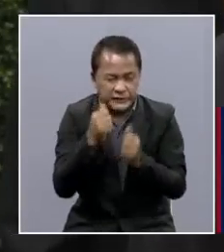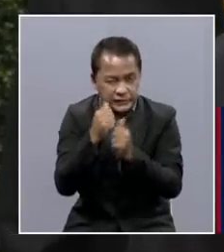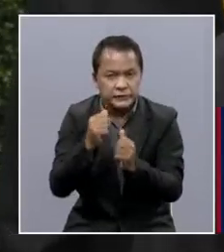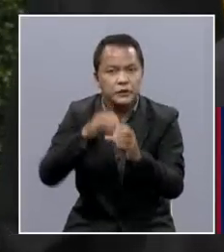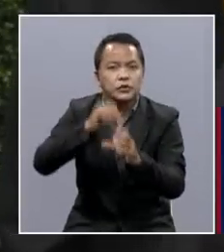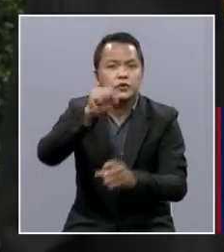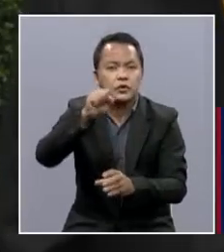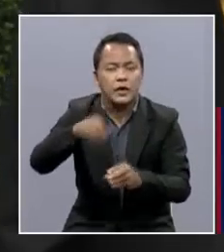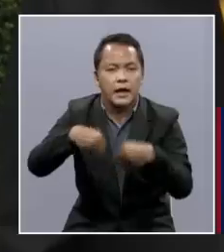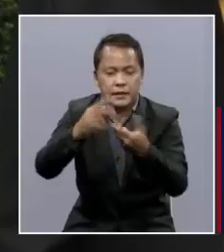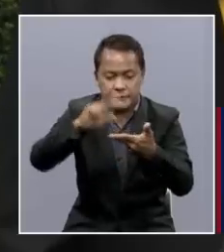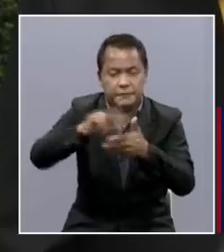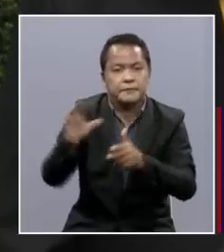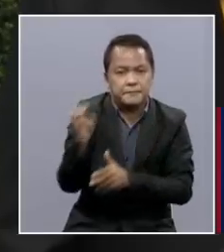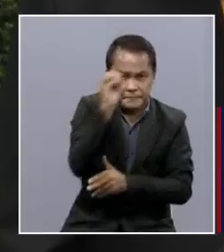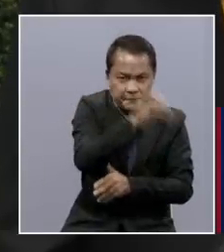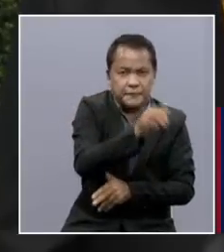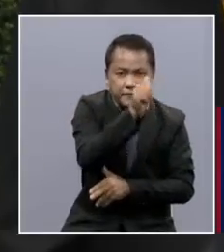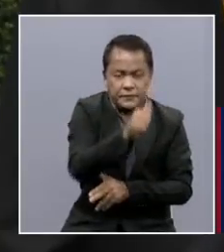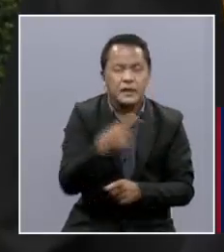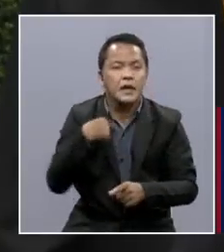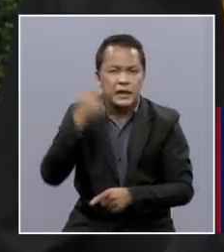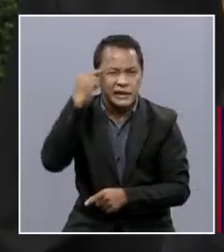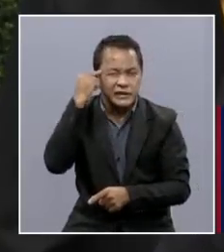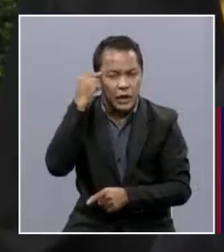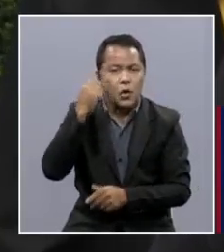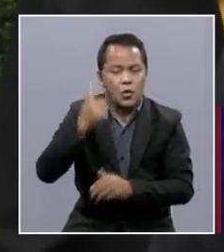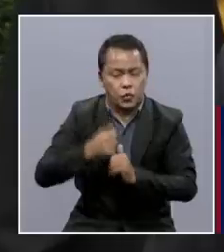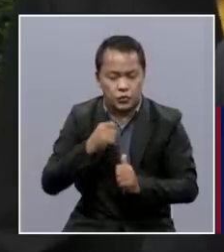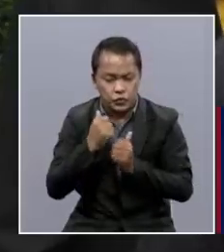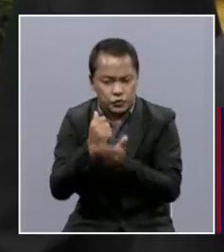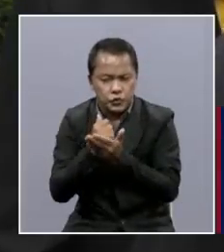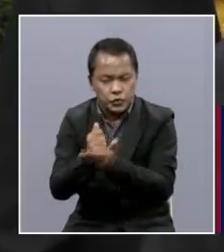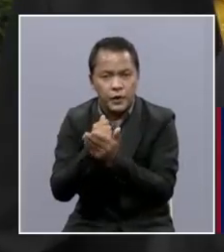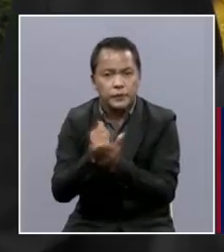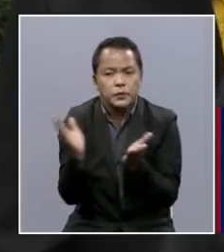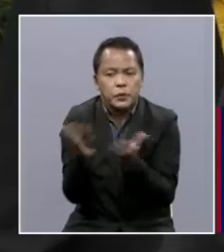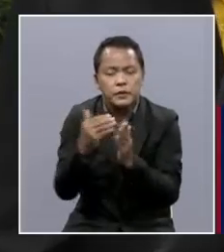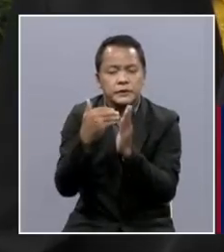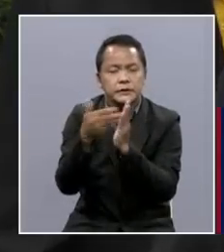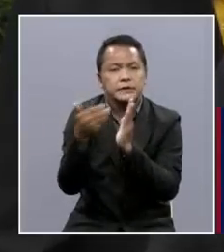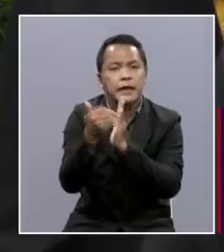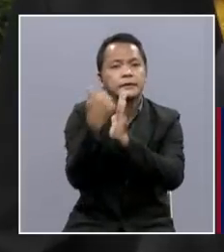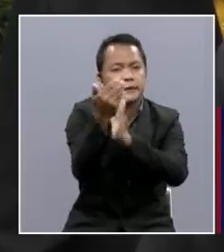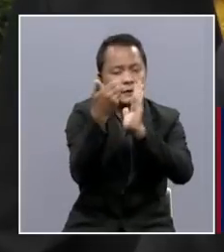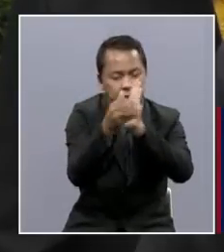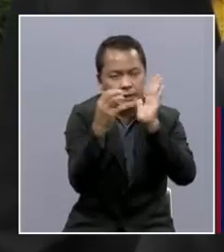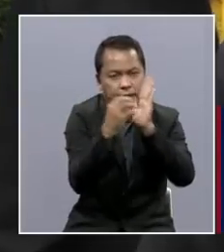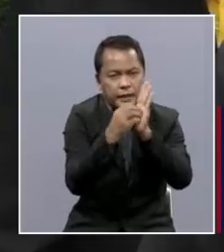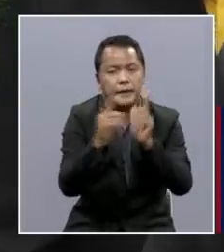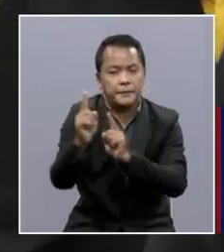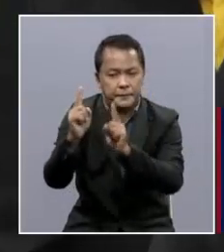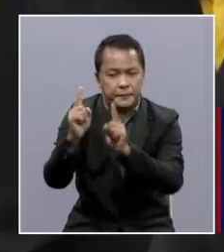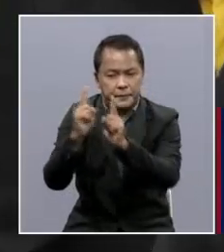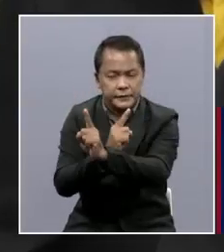ชิงเก้าอี้ส.สให้พลังประชารัฐได้เข้าใจกันว่าผู้กองจะเข้ามารับบทแม่ทัพอีสานเหนือและอีสานกลางแทนพล